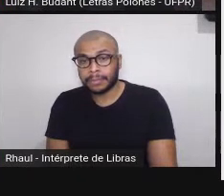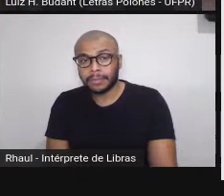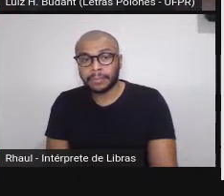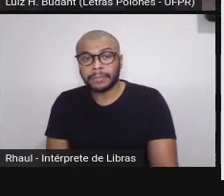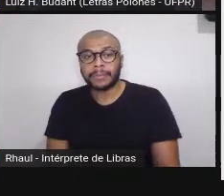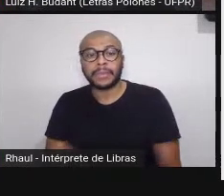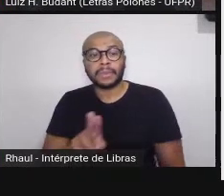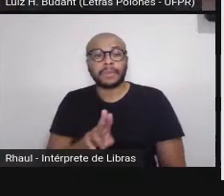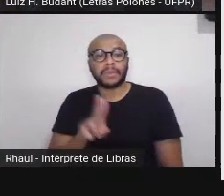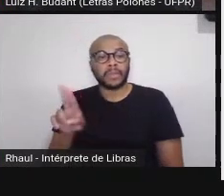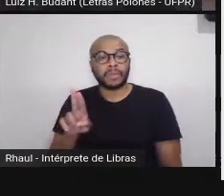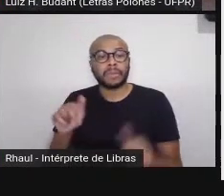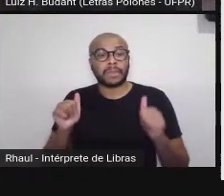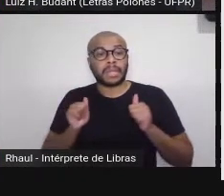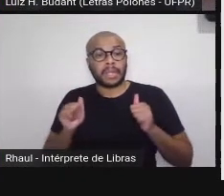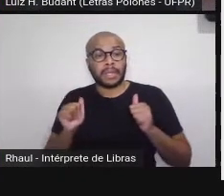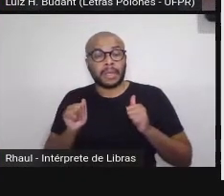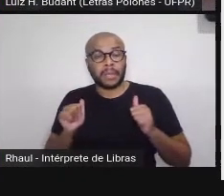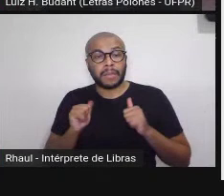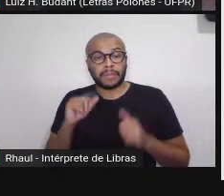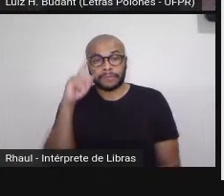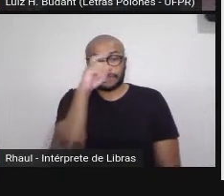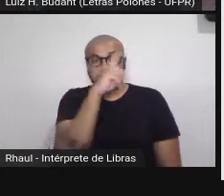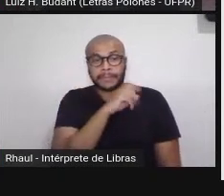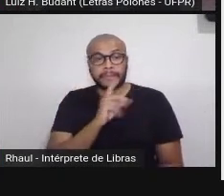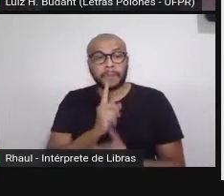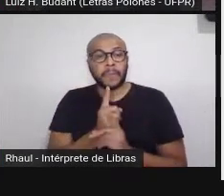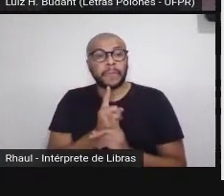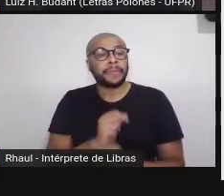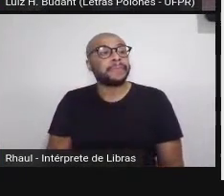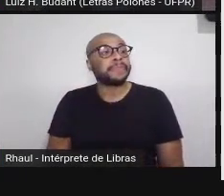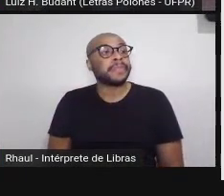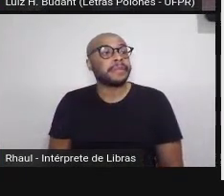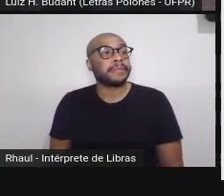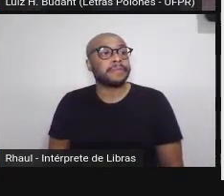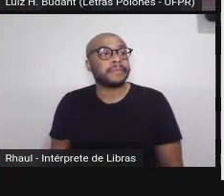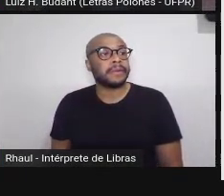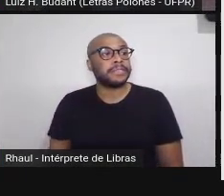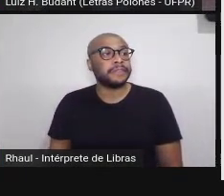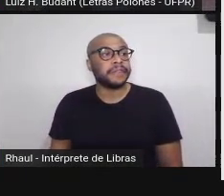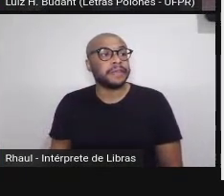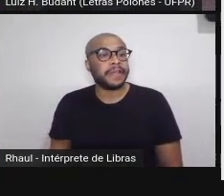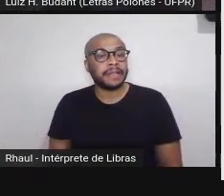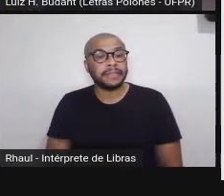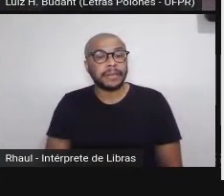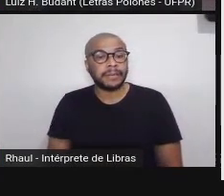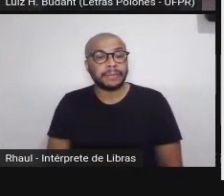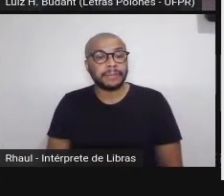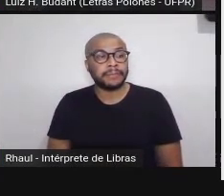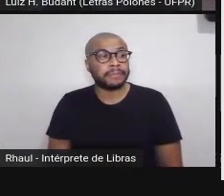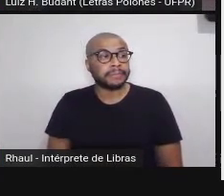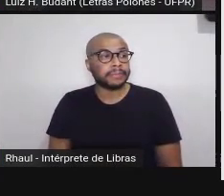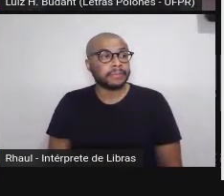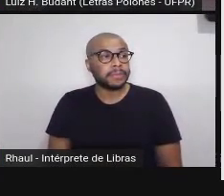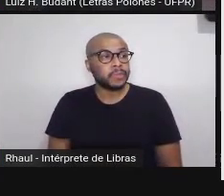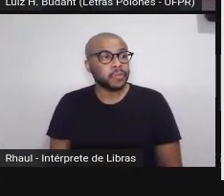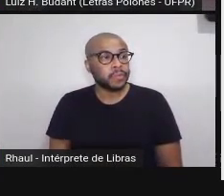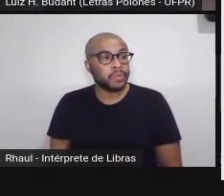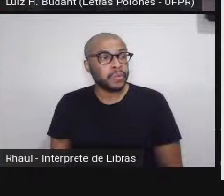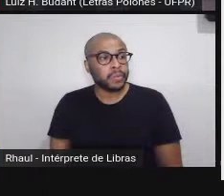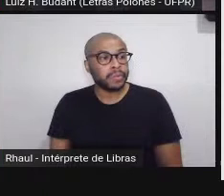neutro são raros. Ale też prawdopodobnie z tego powodu Polacy mają tu pewne trudności i na przykład nie